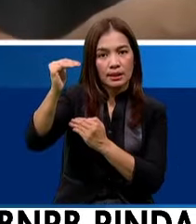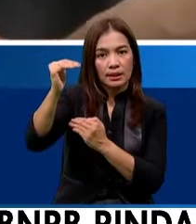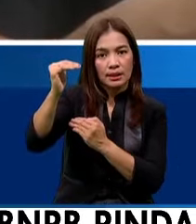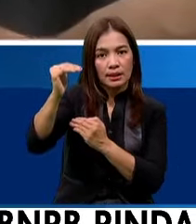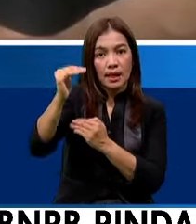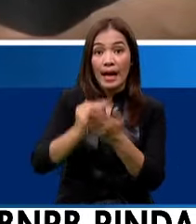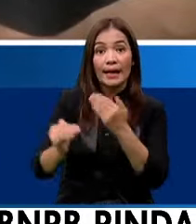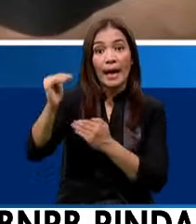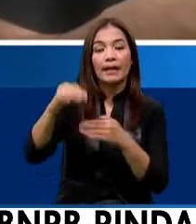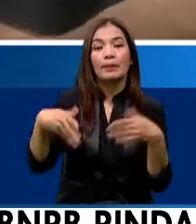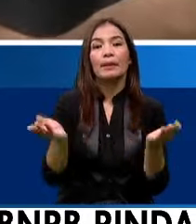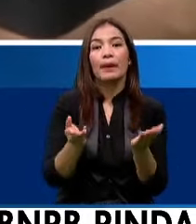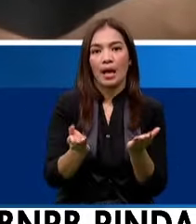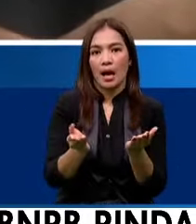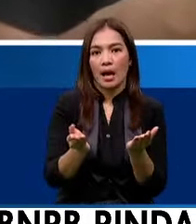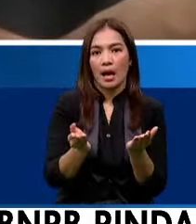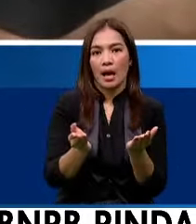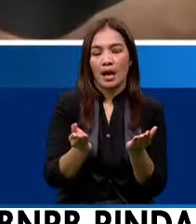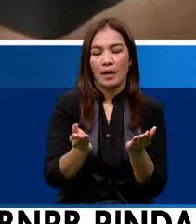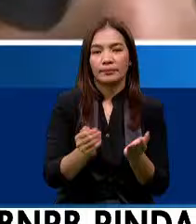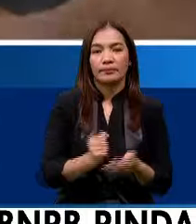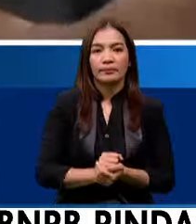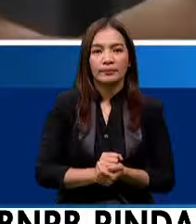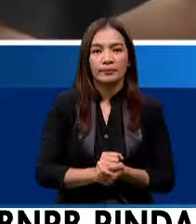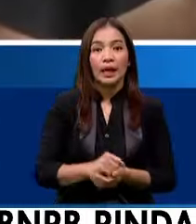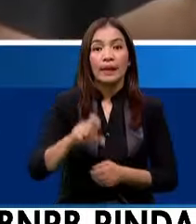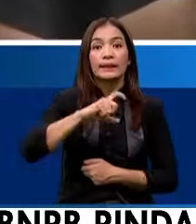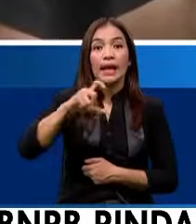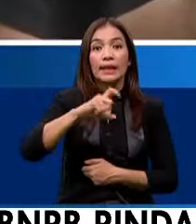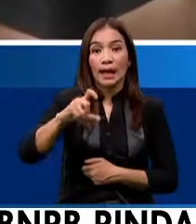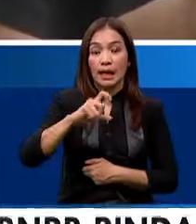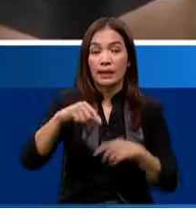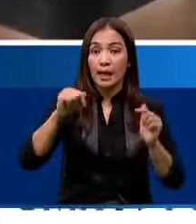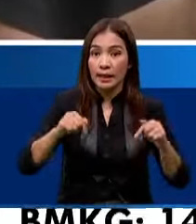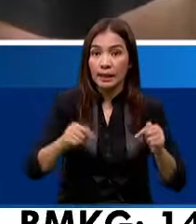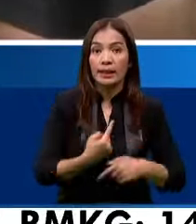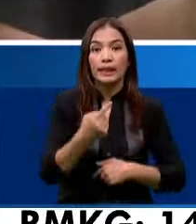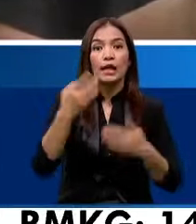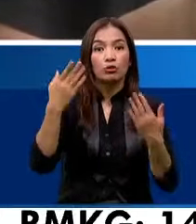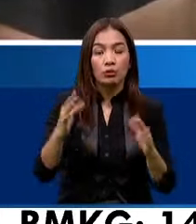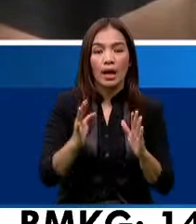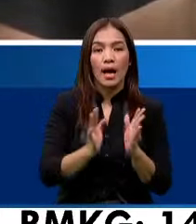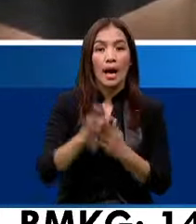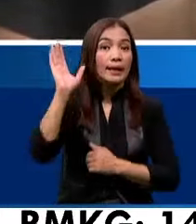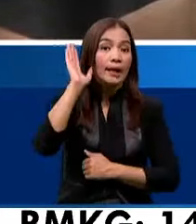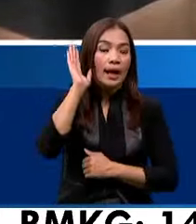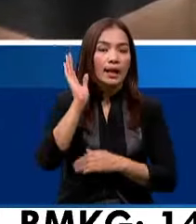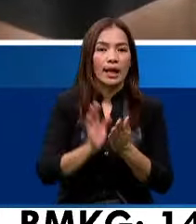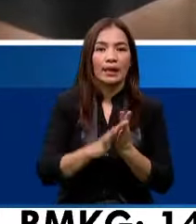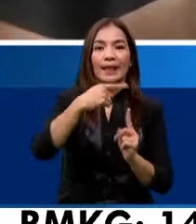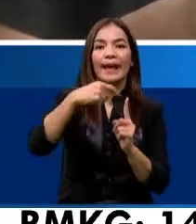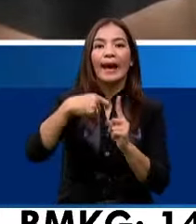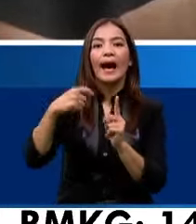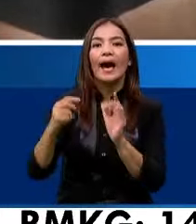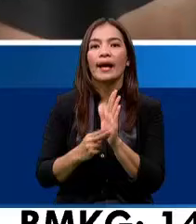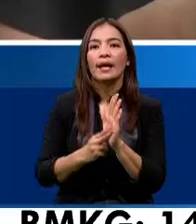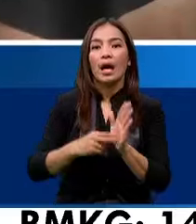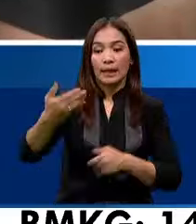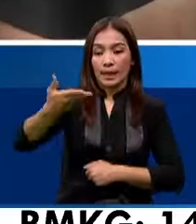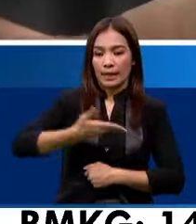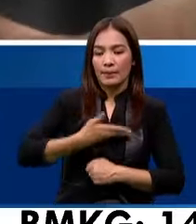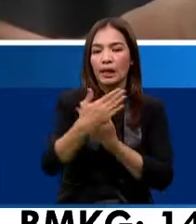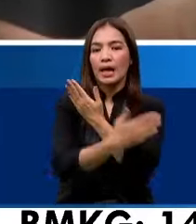ta reform Nah untuk melakukan ta reform Gimana caranya Nah kita sudah dengar dari TKN akan ada badan penerima negara Nah mudah-mudahan si